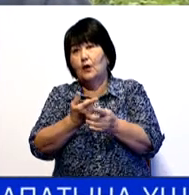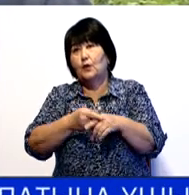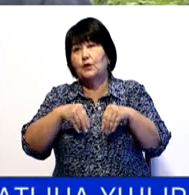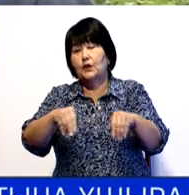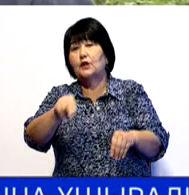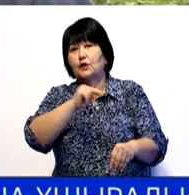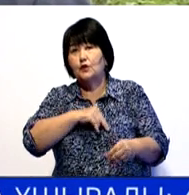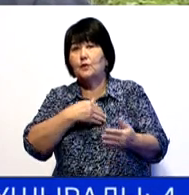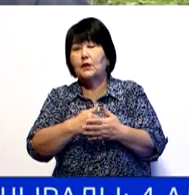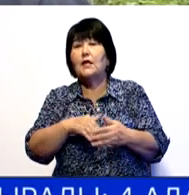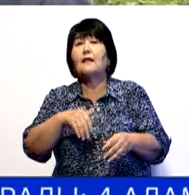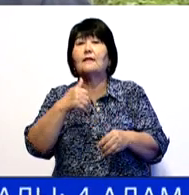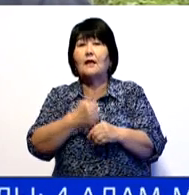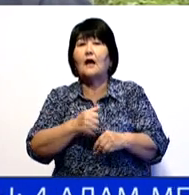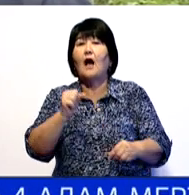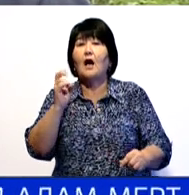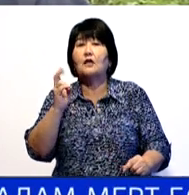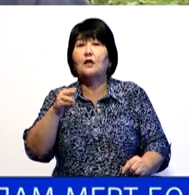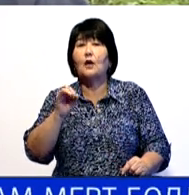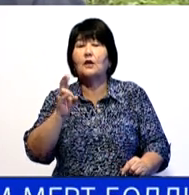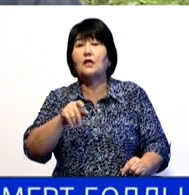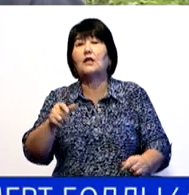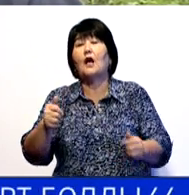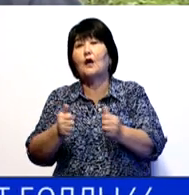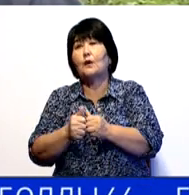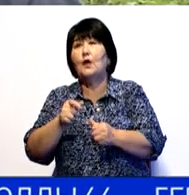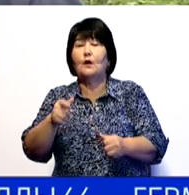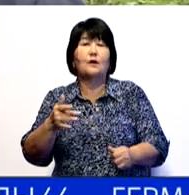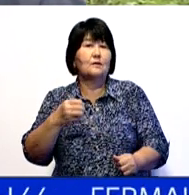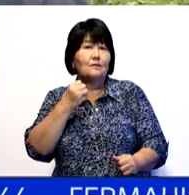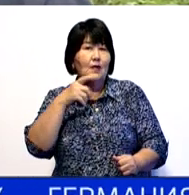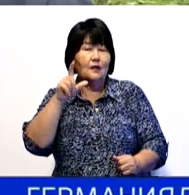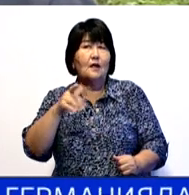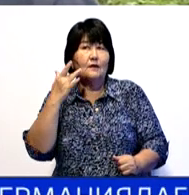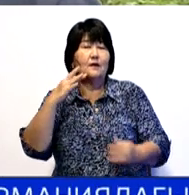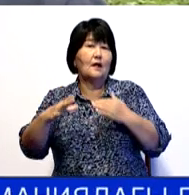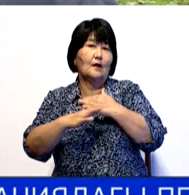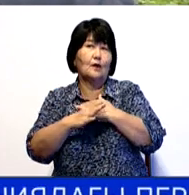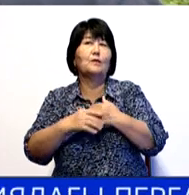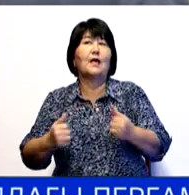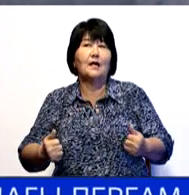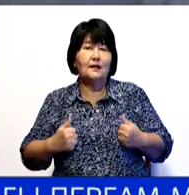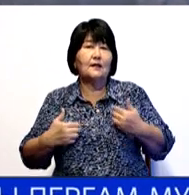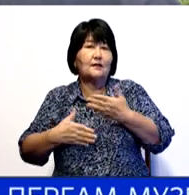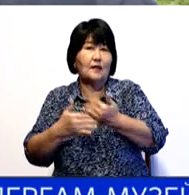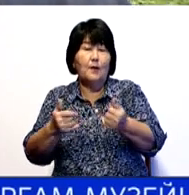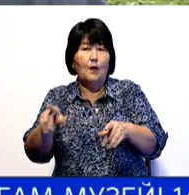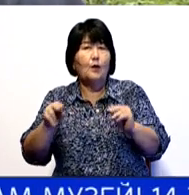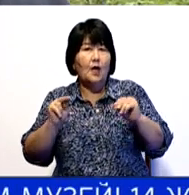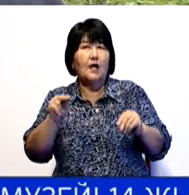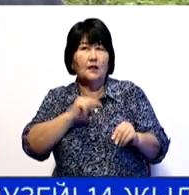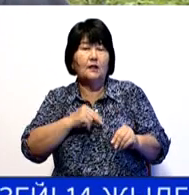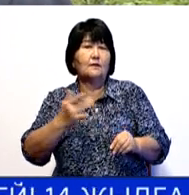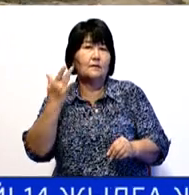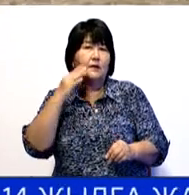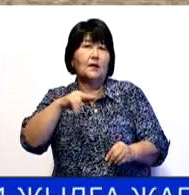жұмыс істеп жүргеніме. Негізі Антонинаның көршісімін, ол өте жақсы жан. Сондықтан көмек қолын созуға тырысып тұрам. Ол да адал еңбегімізді